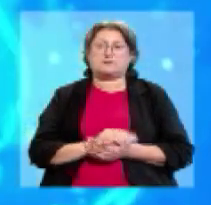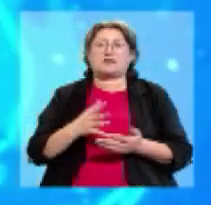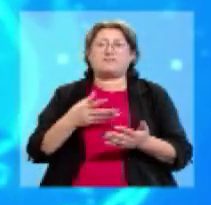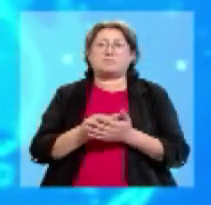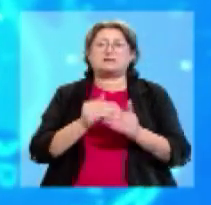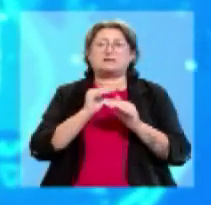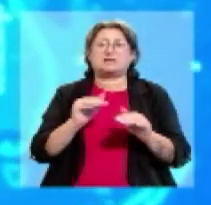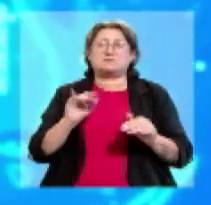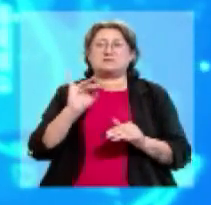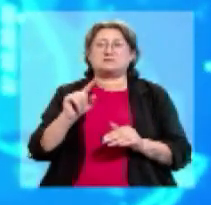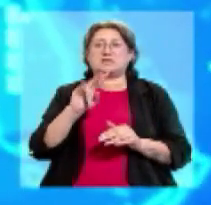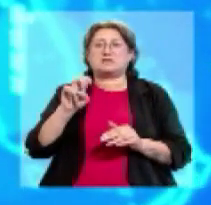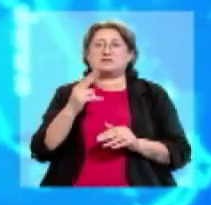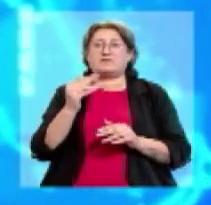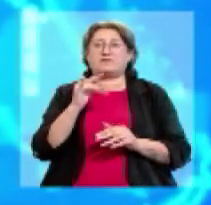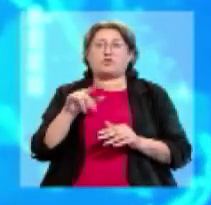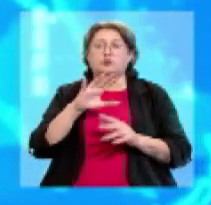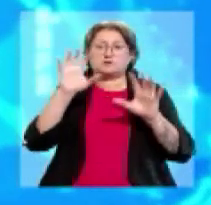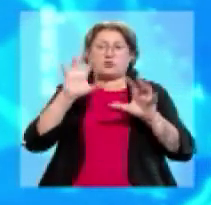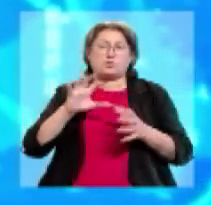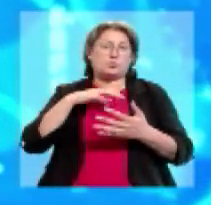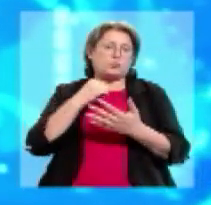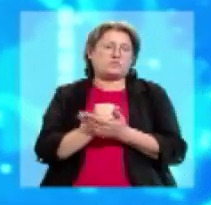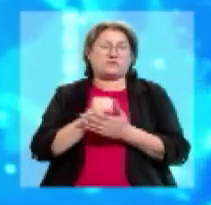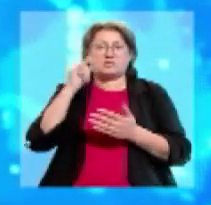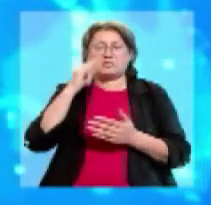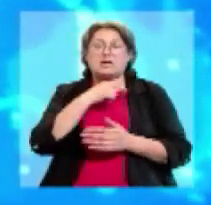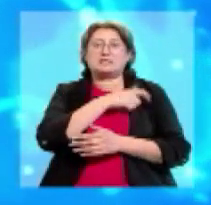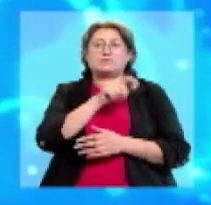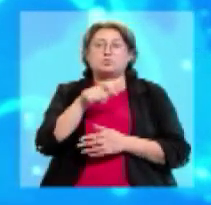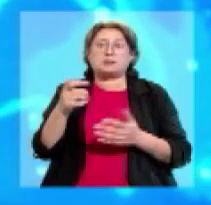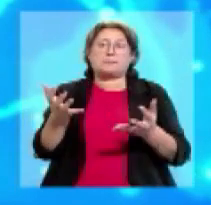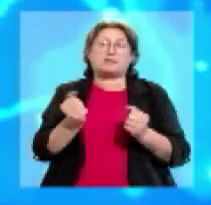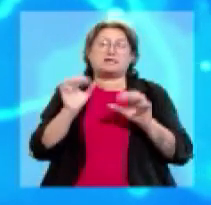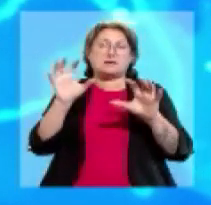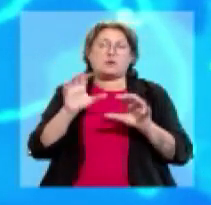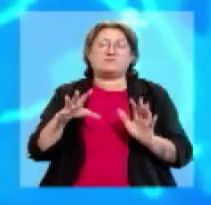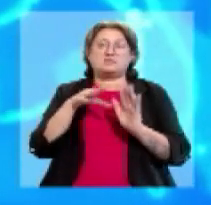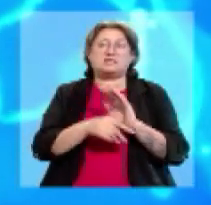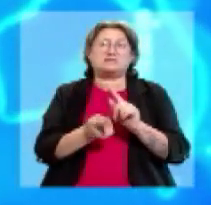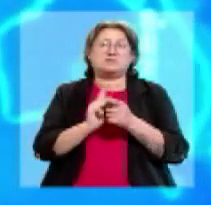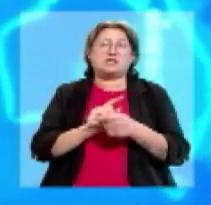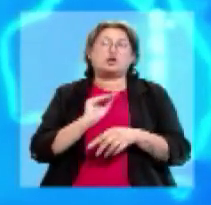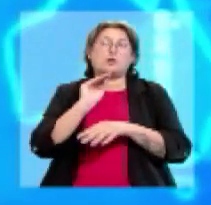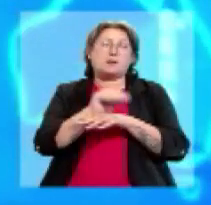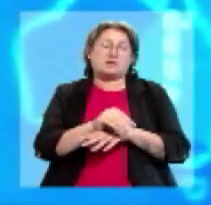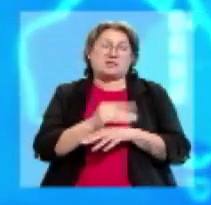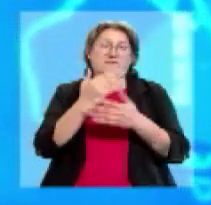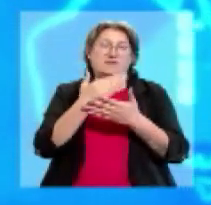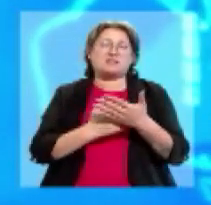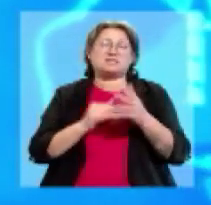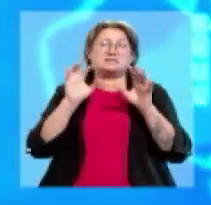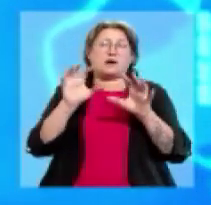Выплаты детям из нацфонда законодательно утвердили в Казахстане. Депутаты Мажилиса приняли закон о внесении изменений и дополнений в